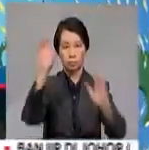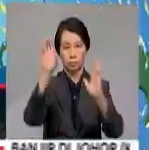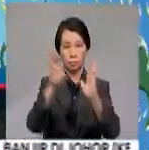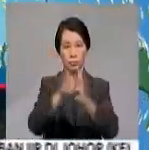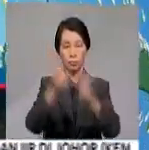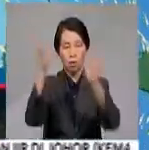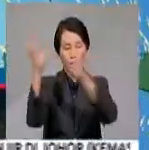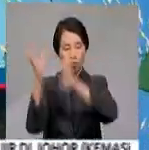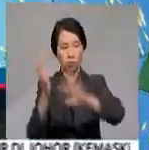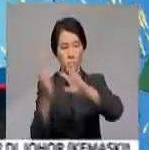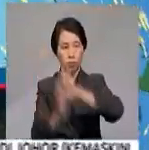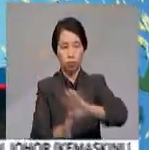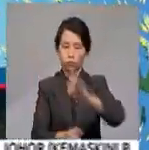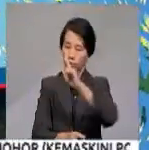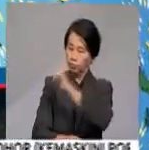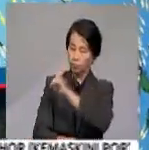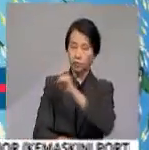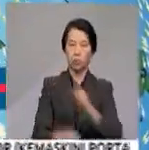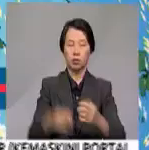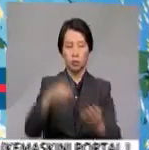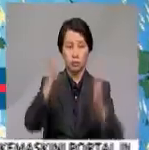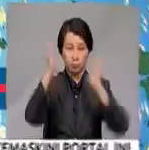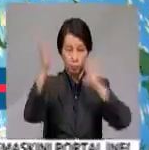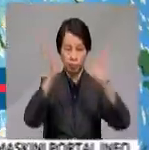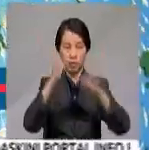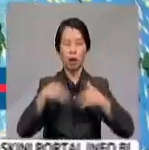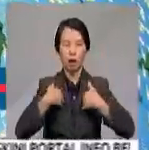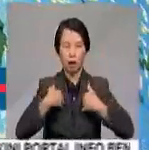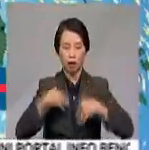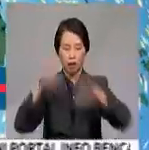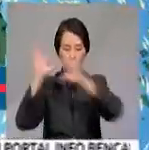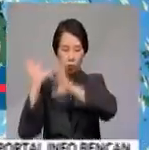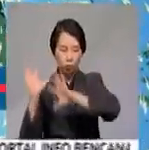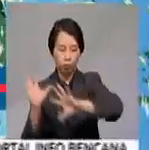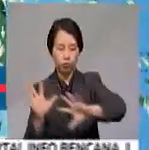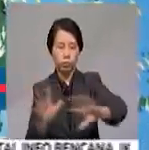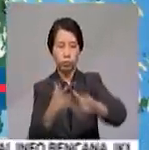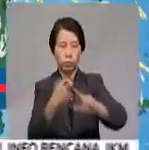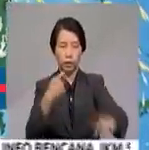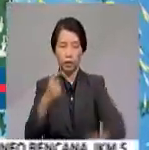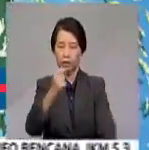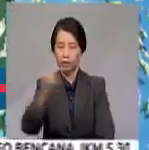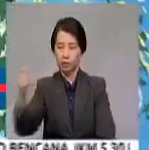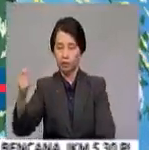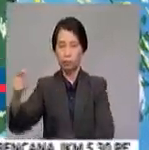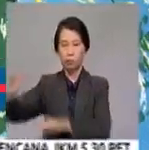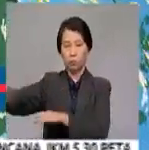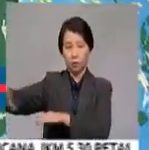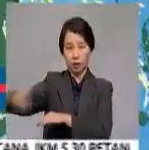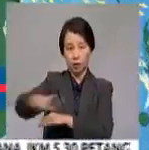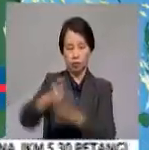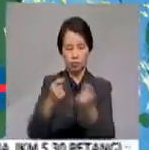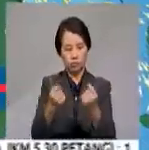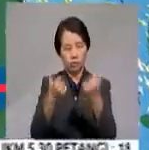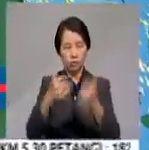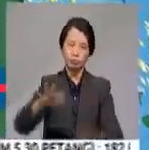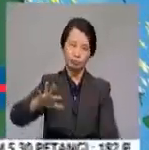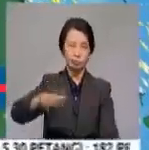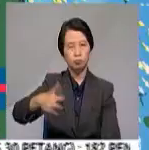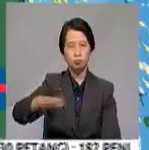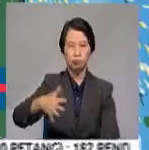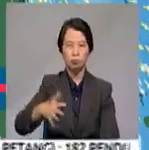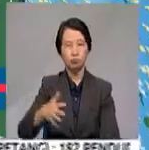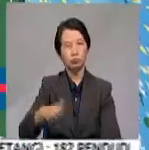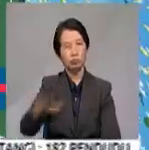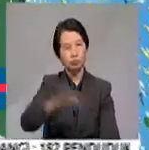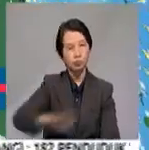angin permukaan, iaitu rantau negara kita masih lagi menerima tiupan angin dari arah timur laut dengan kelajuan yang agak sederhana kuat,